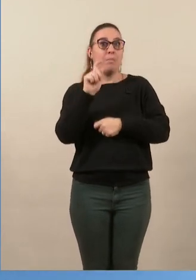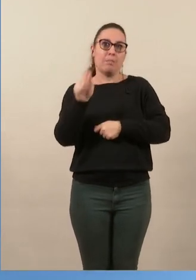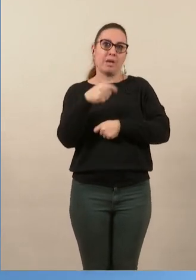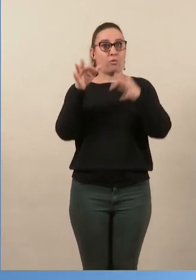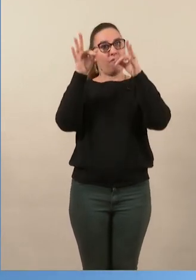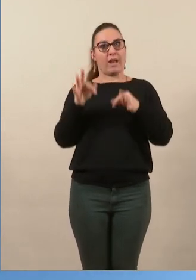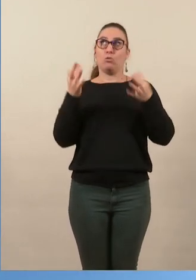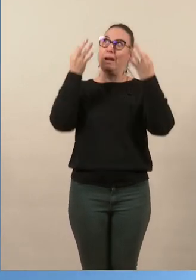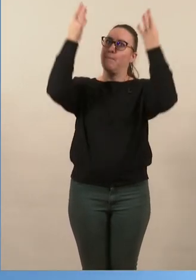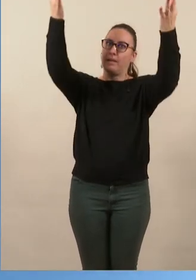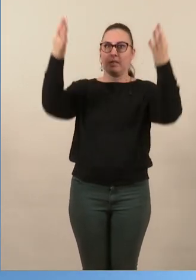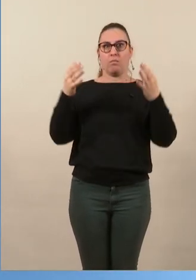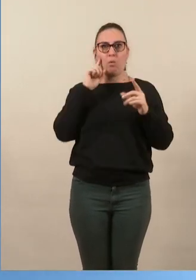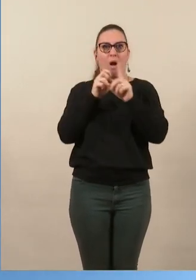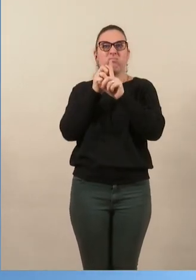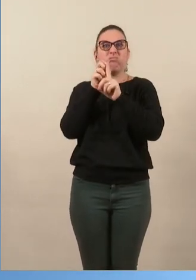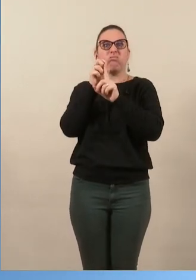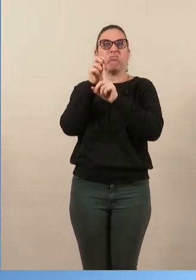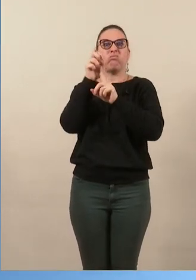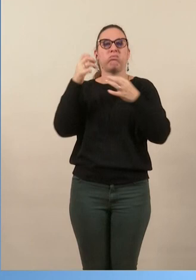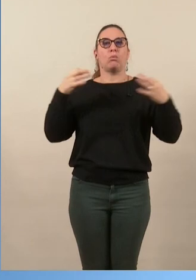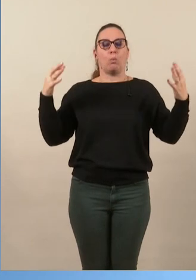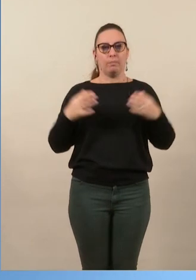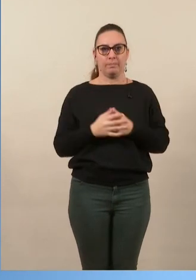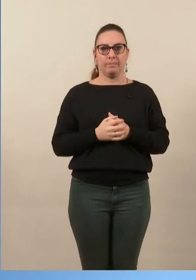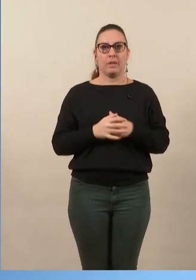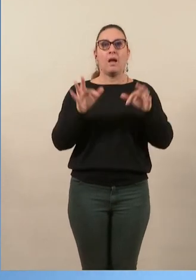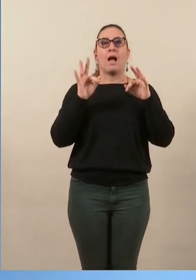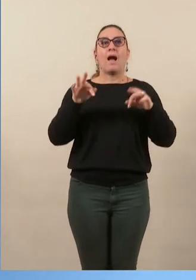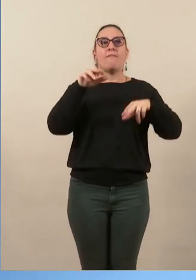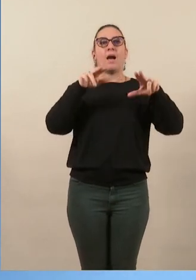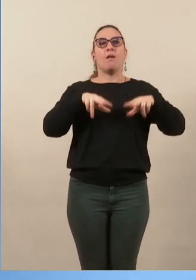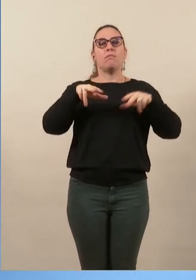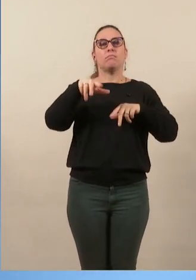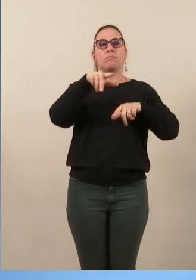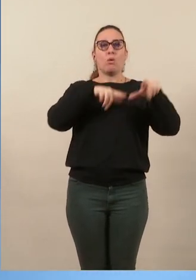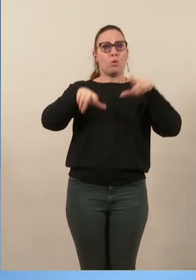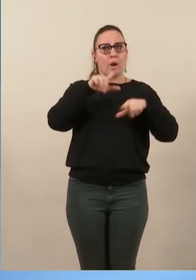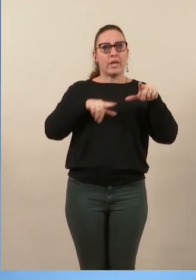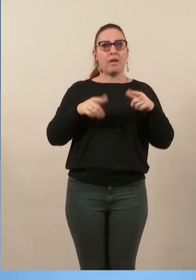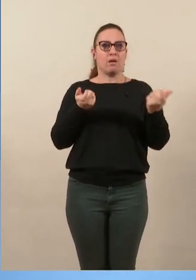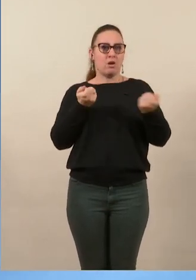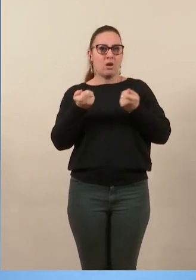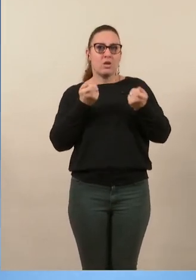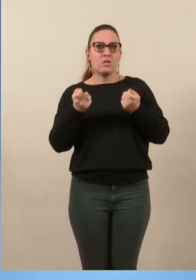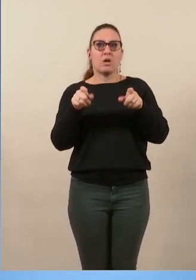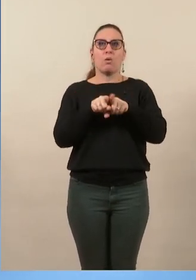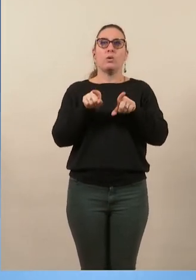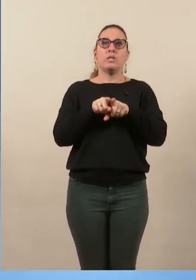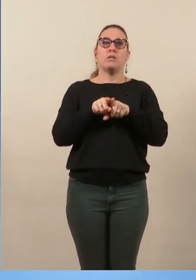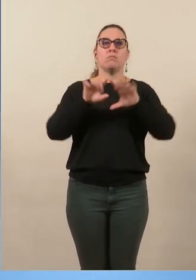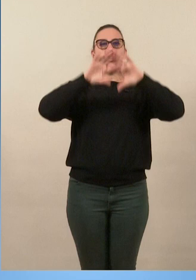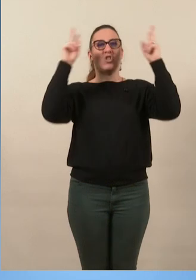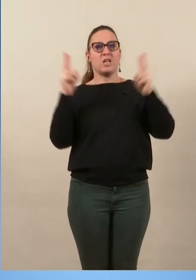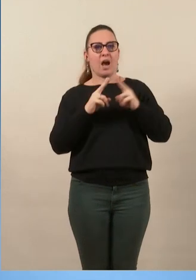facture climatique sur la question des loyers nous agissons aussi dans un cadre plus